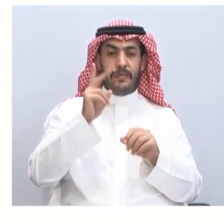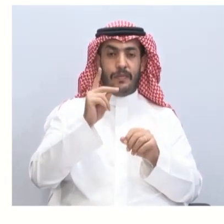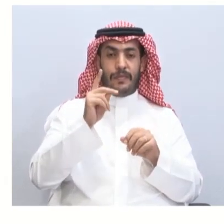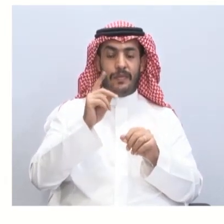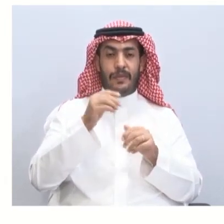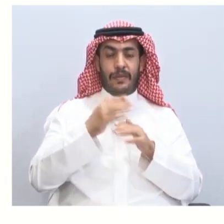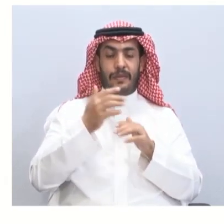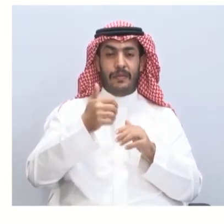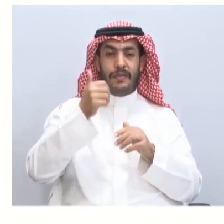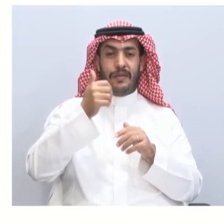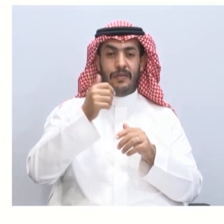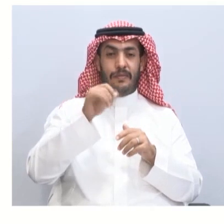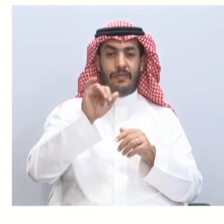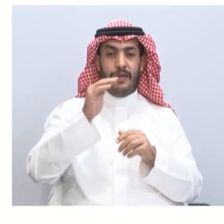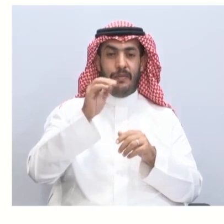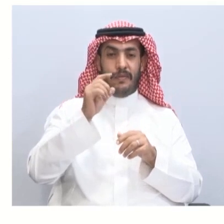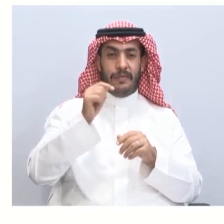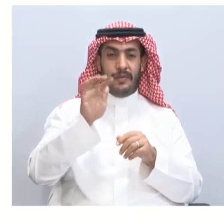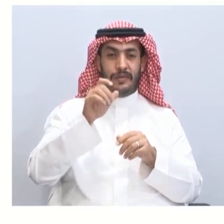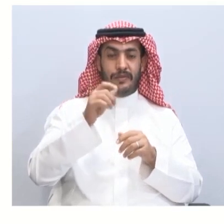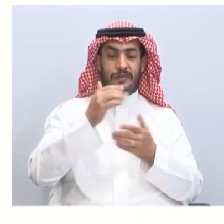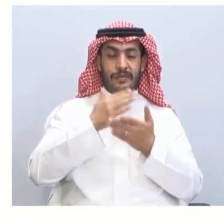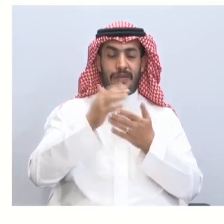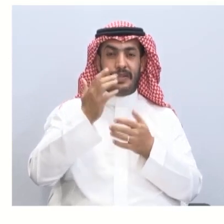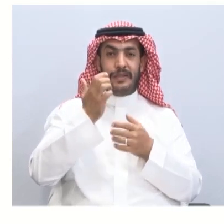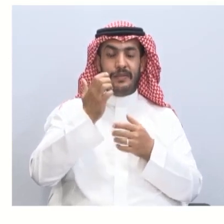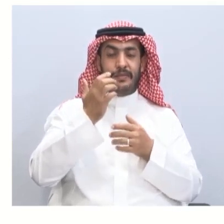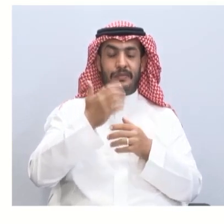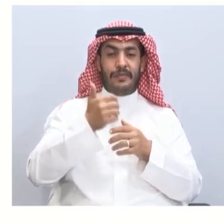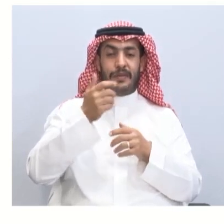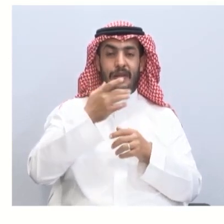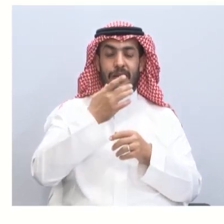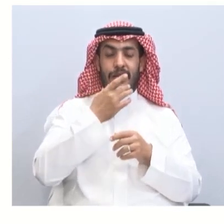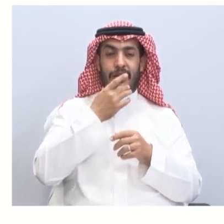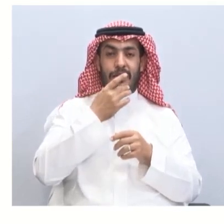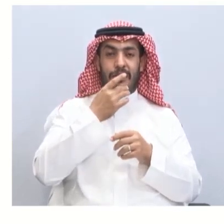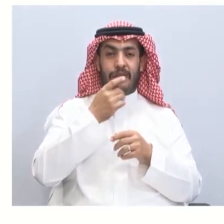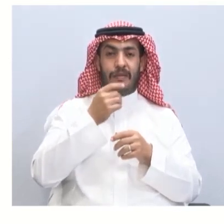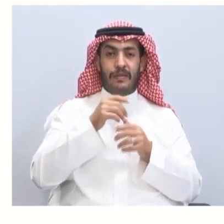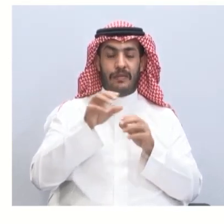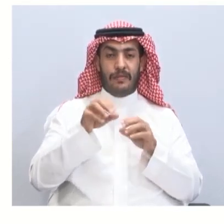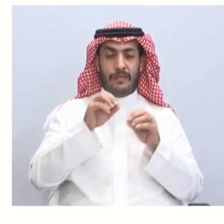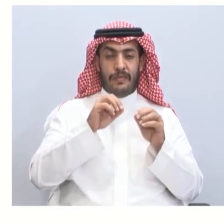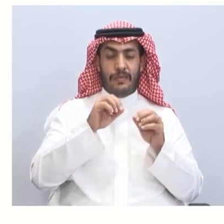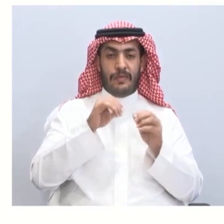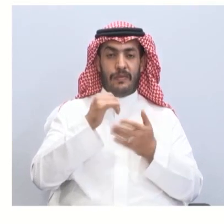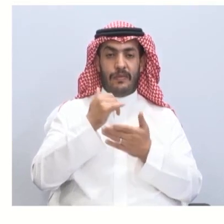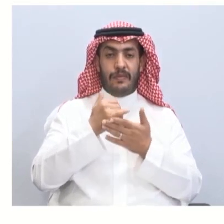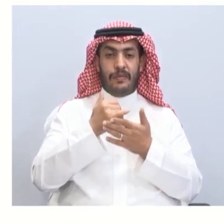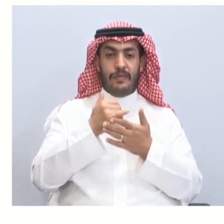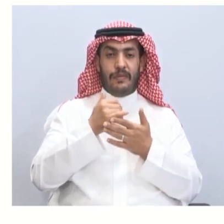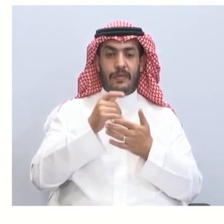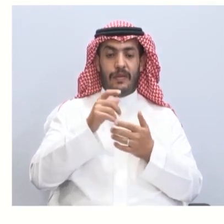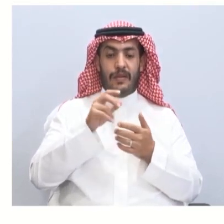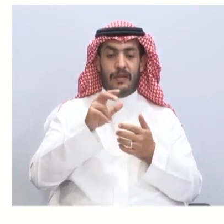عقب نجاح محمد بن رشيد بالاستيلاء على القصيم وهو في طريقه للرياض حينما انتصر في معركه